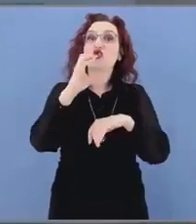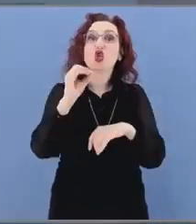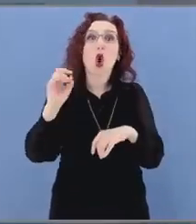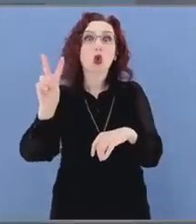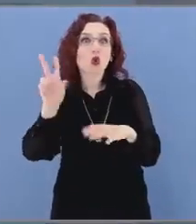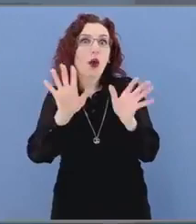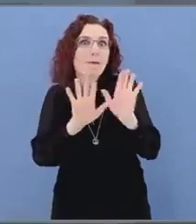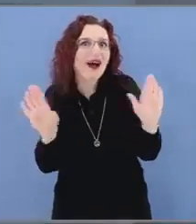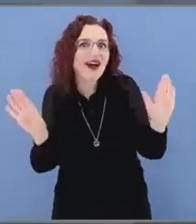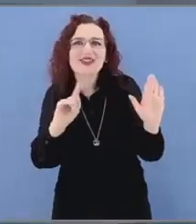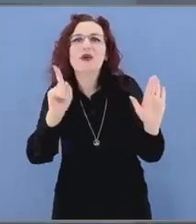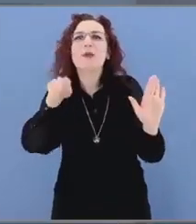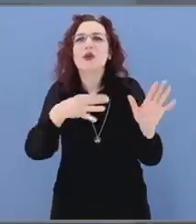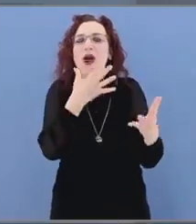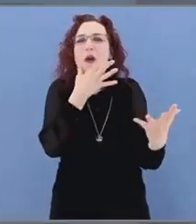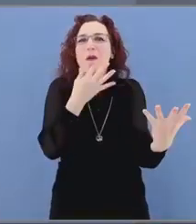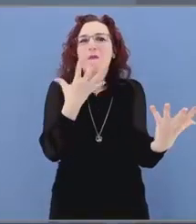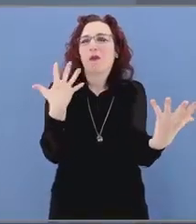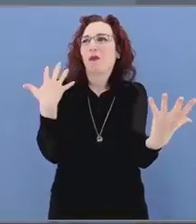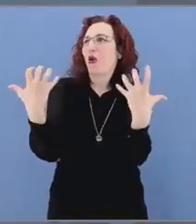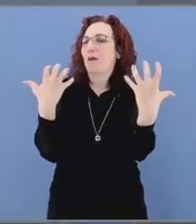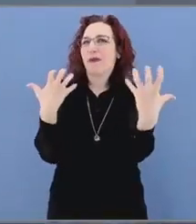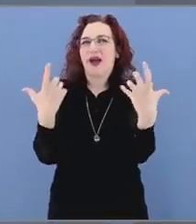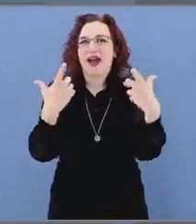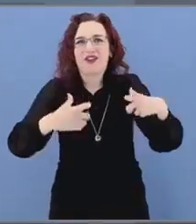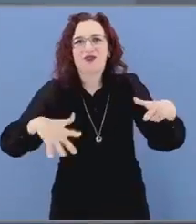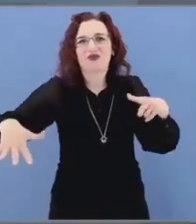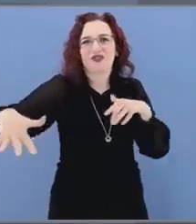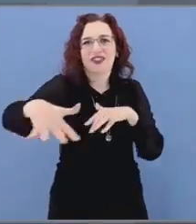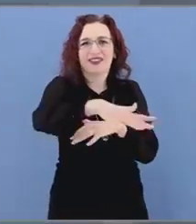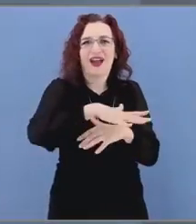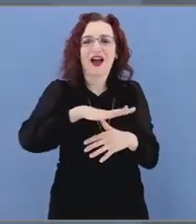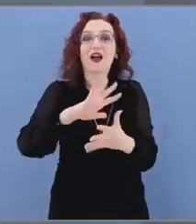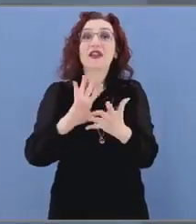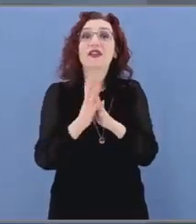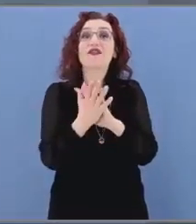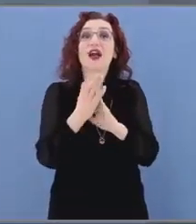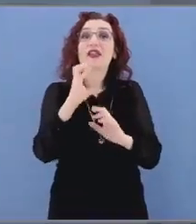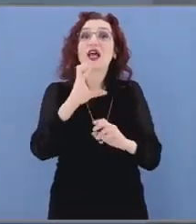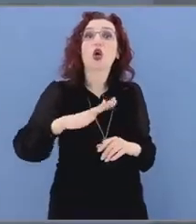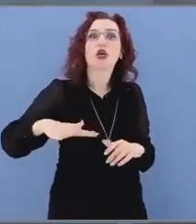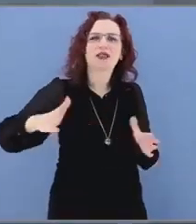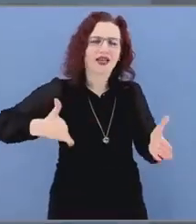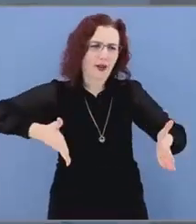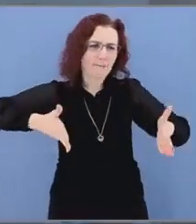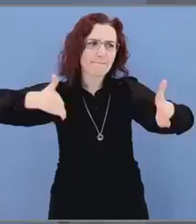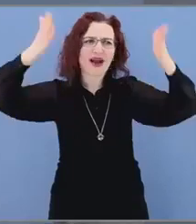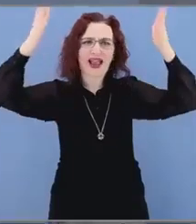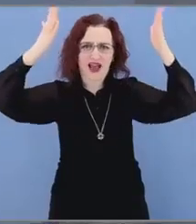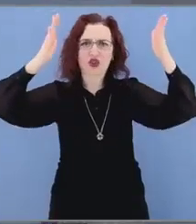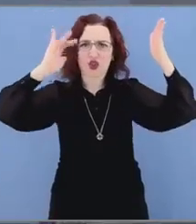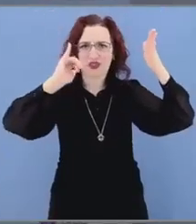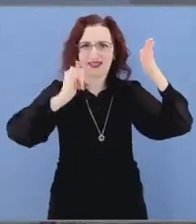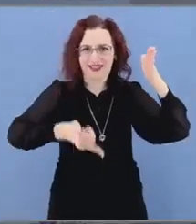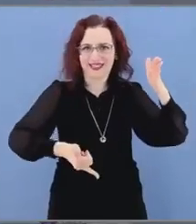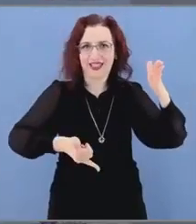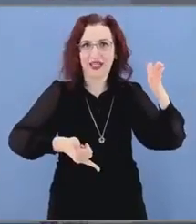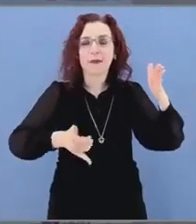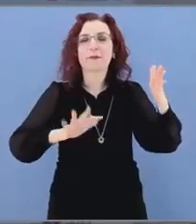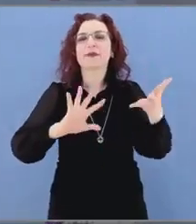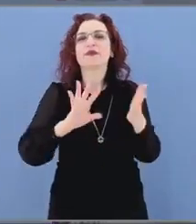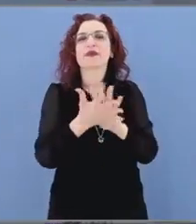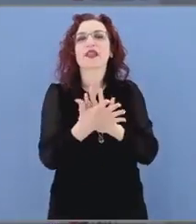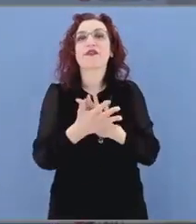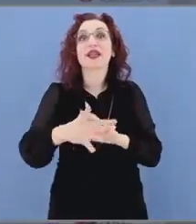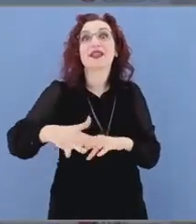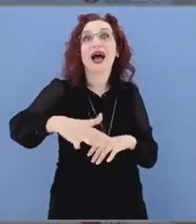il territorio. E quindi Corviale sarà un palazzo, sì, ma sarà un'area della città con la